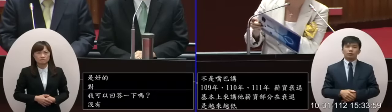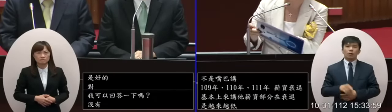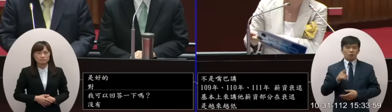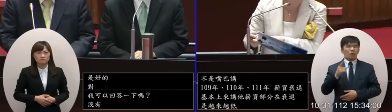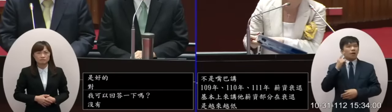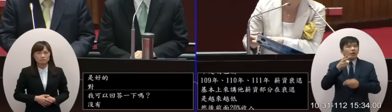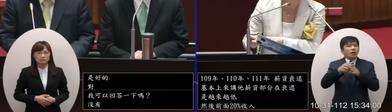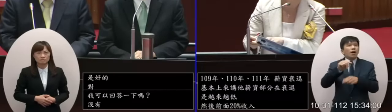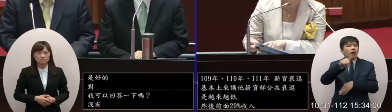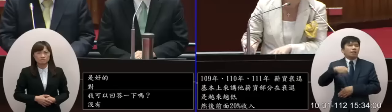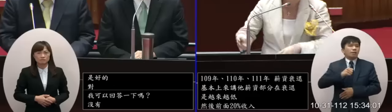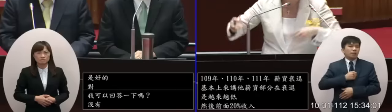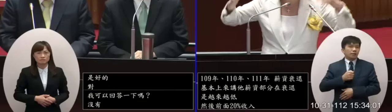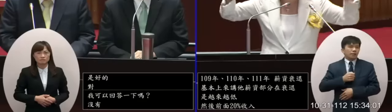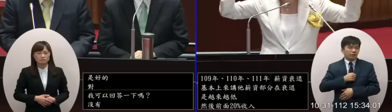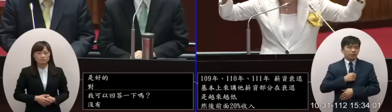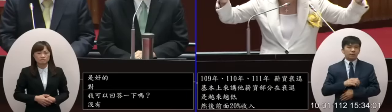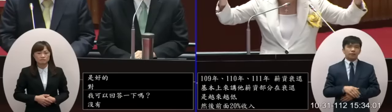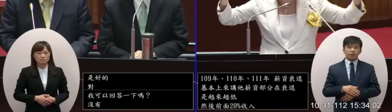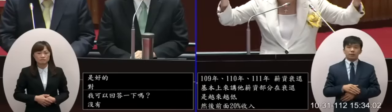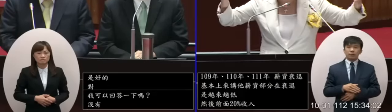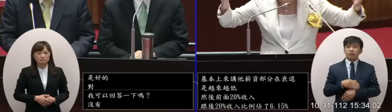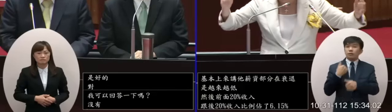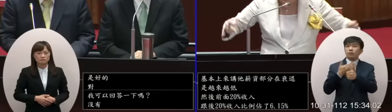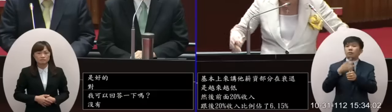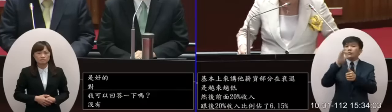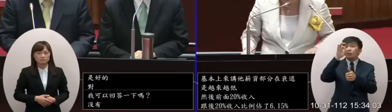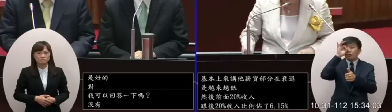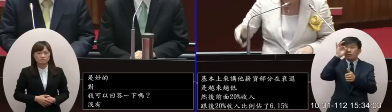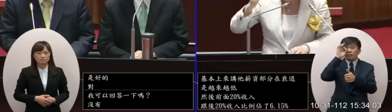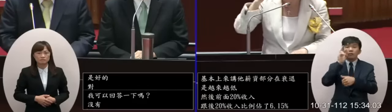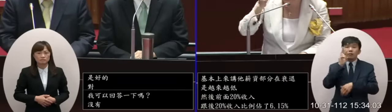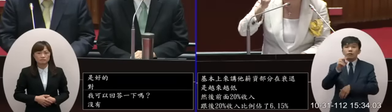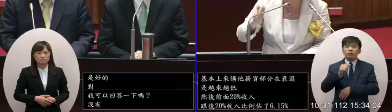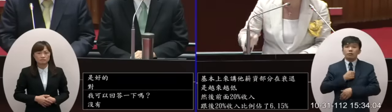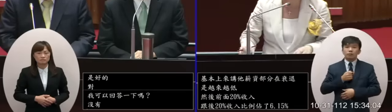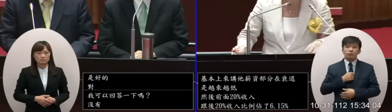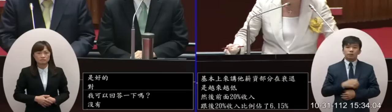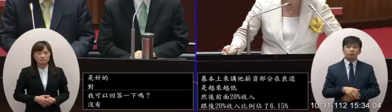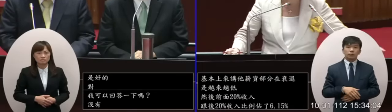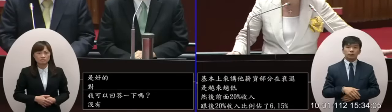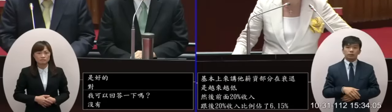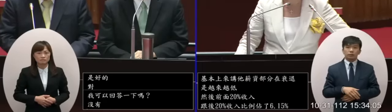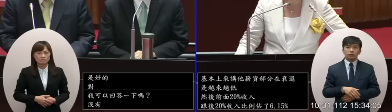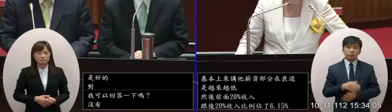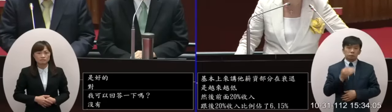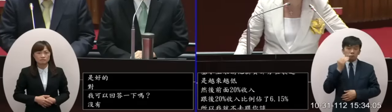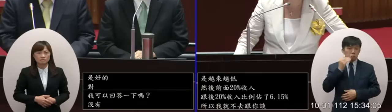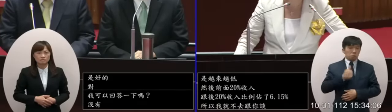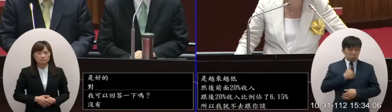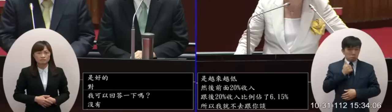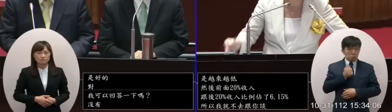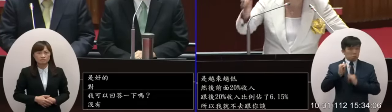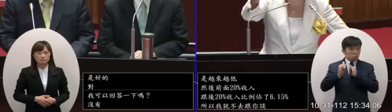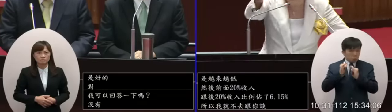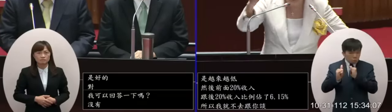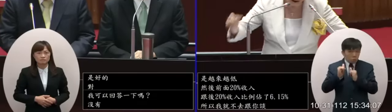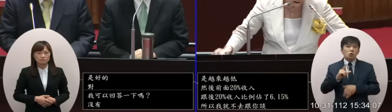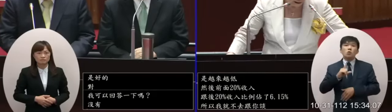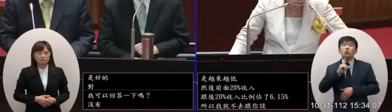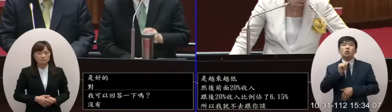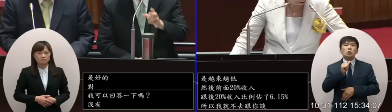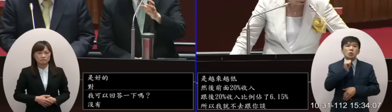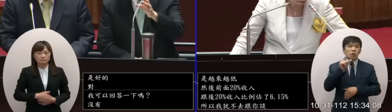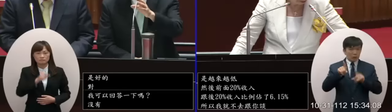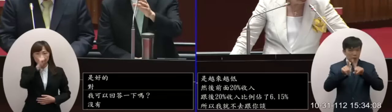懂这个经济系数，对不对？我让你看一下这个感觉，你就说实际发生的这个情形呢，它是多严重的？院